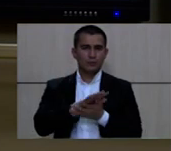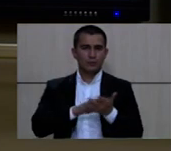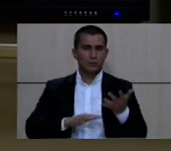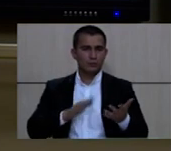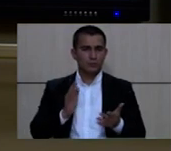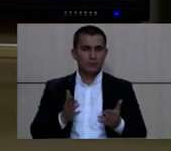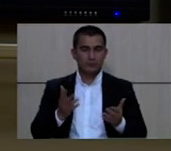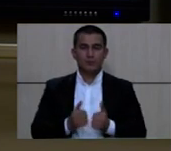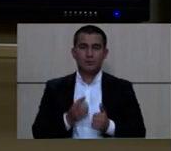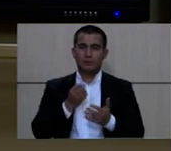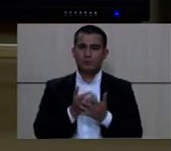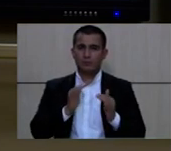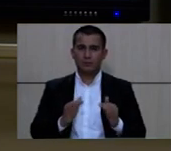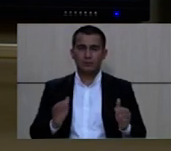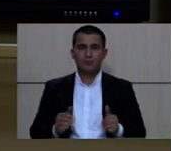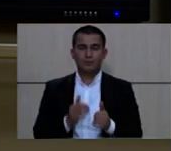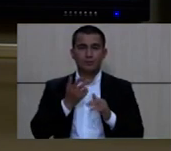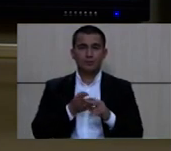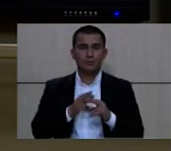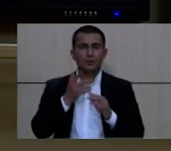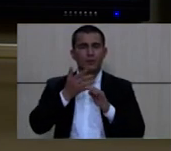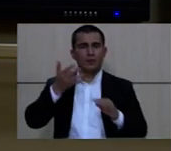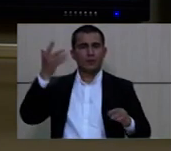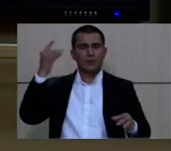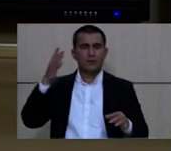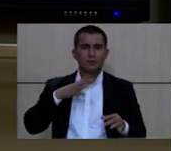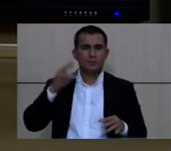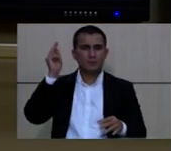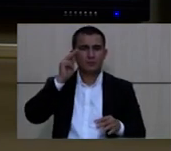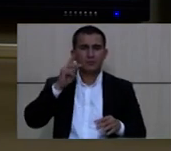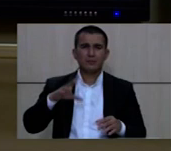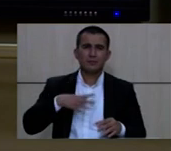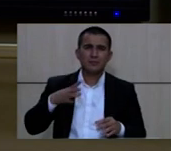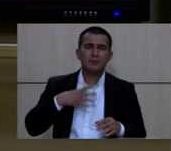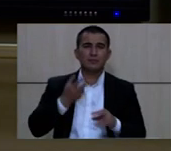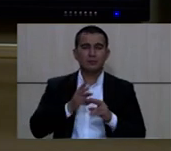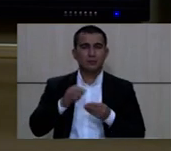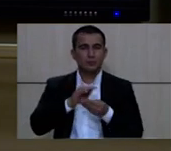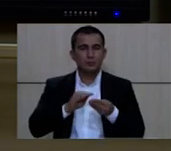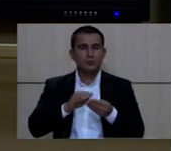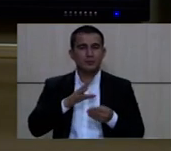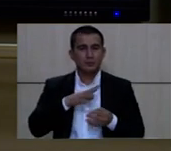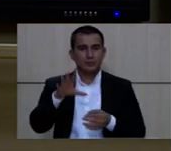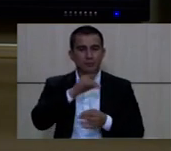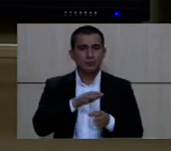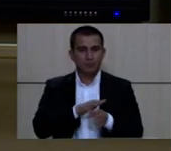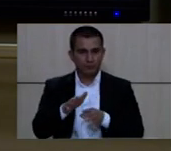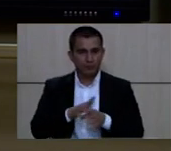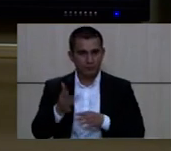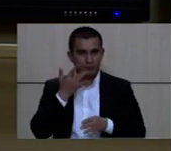ettiramiz. Aziz o'quvchilar, o'tilgan mavzularni takrorlab, berilgan topshiriqlarni o'z vaqtida bajarib